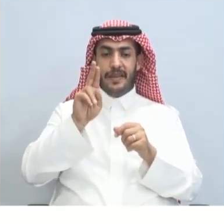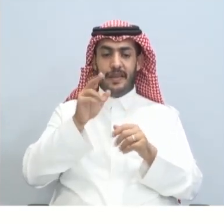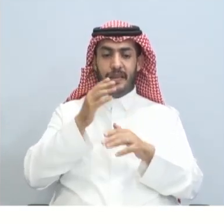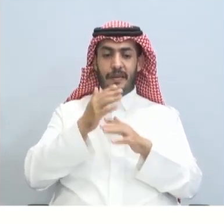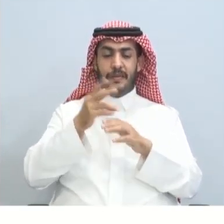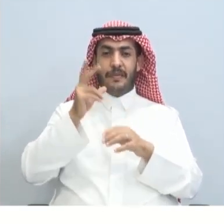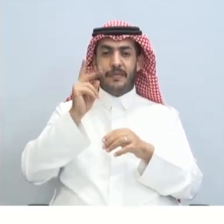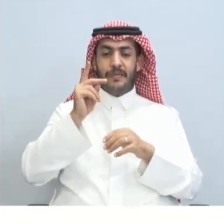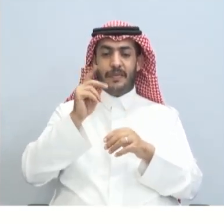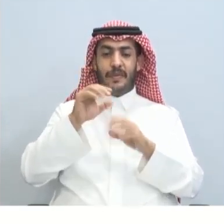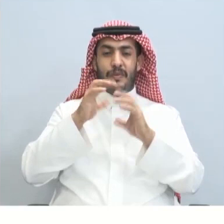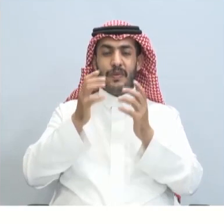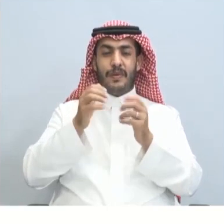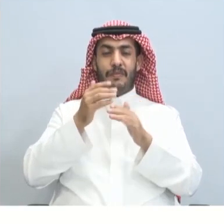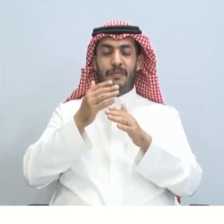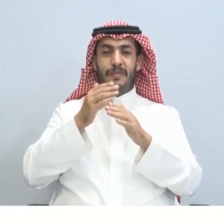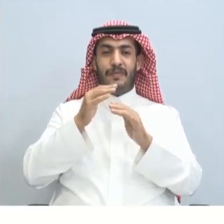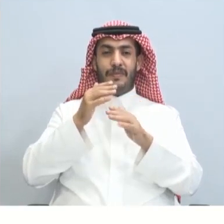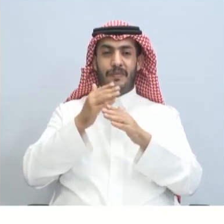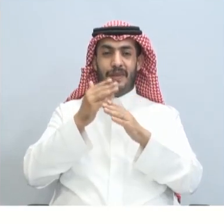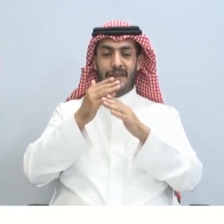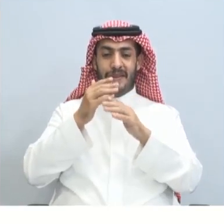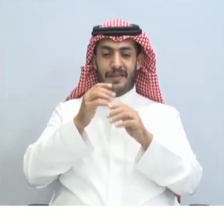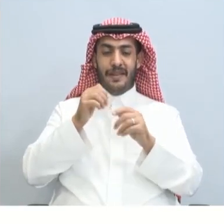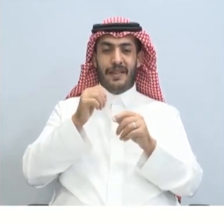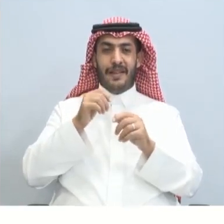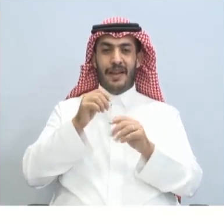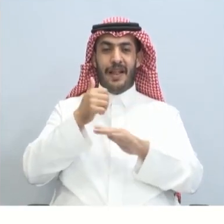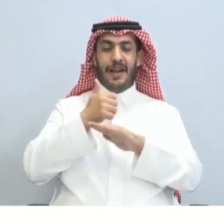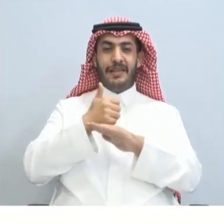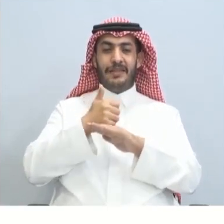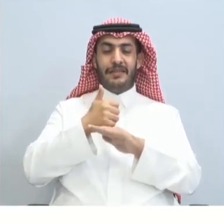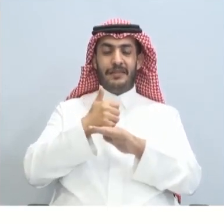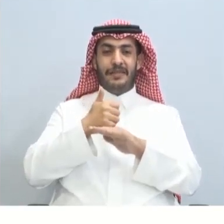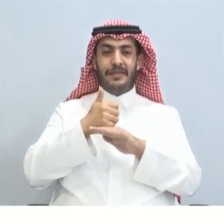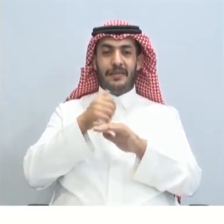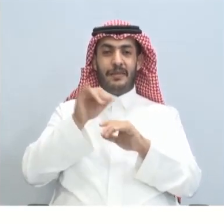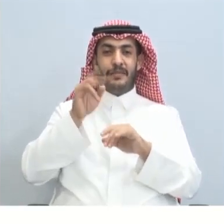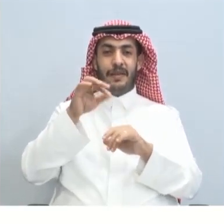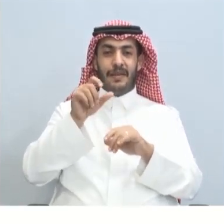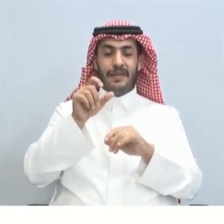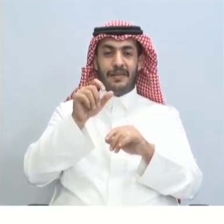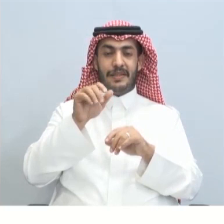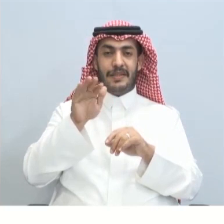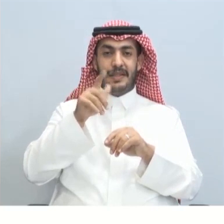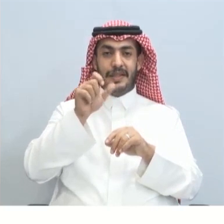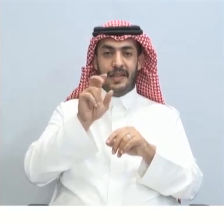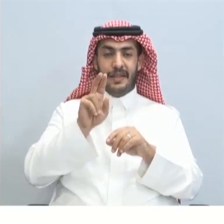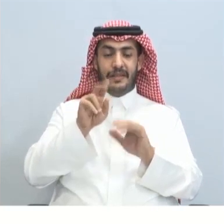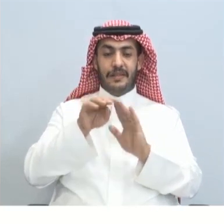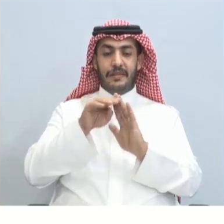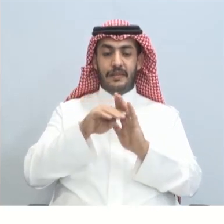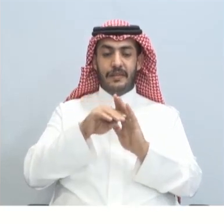السليكات وحده البناء اعزائي الطلبه الاساسيه للمعادن السليكات